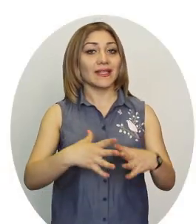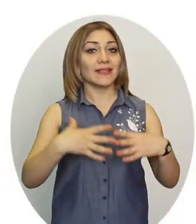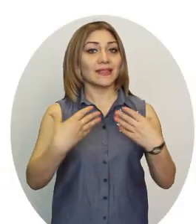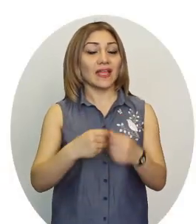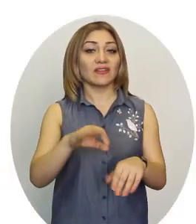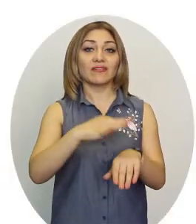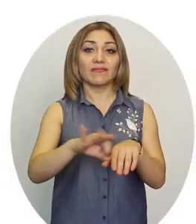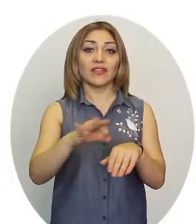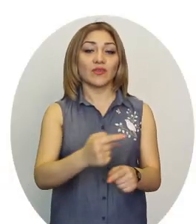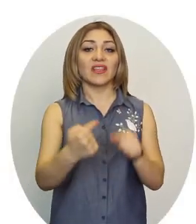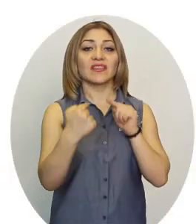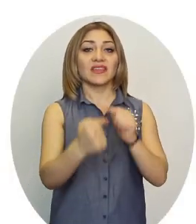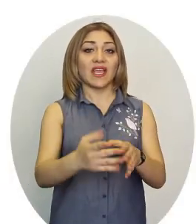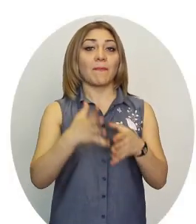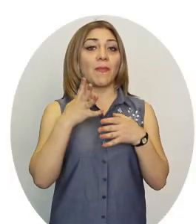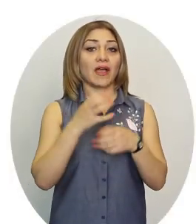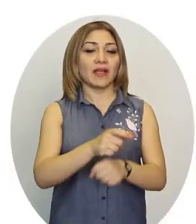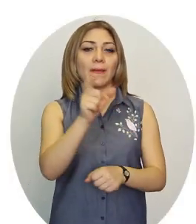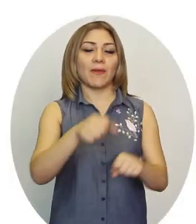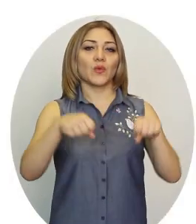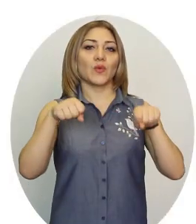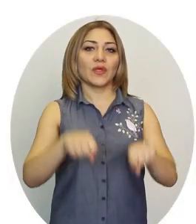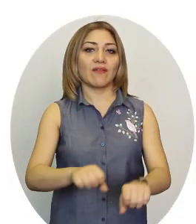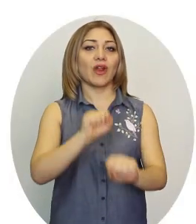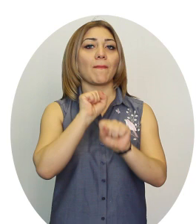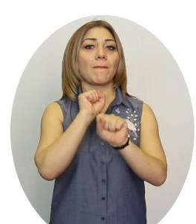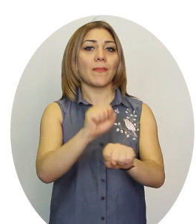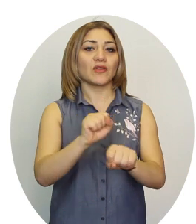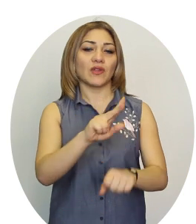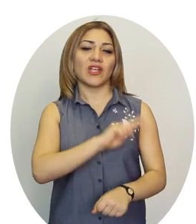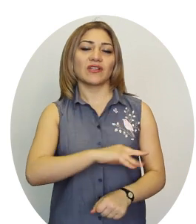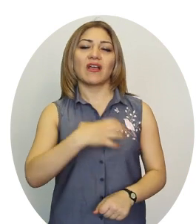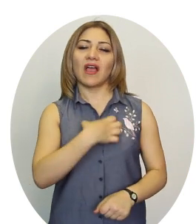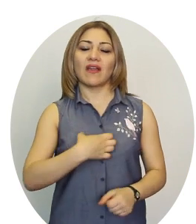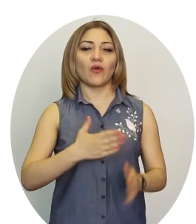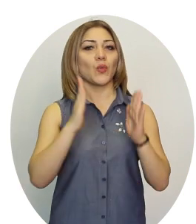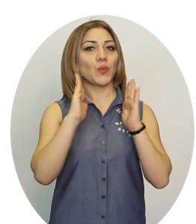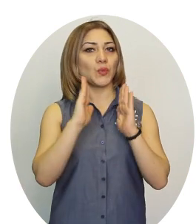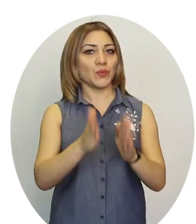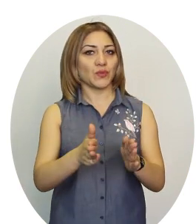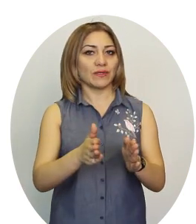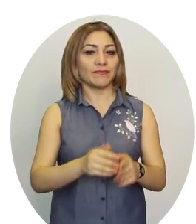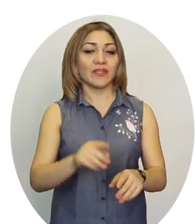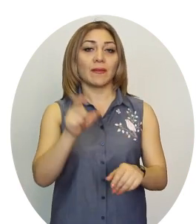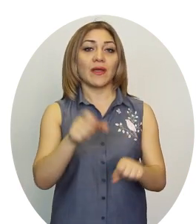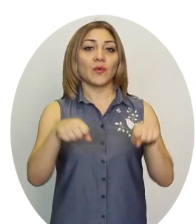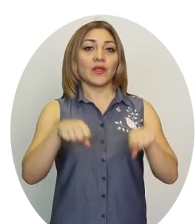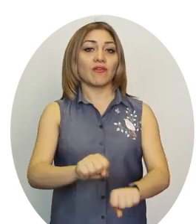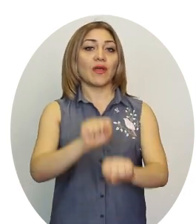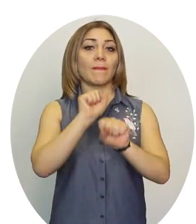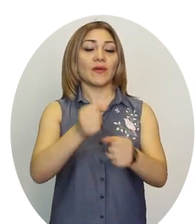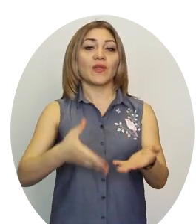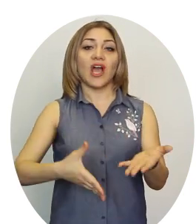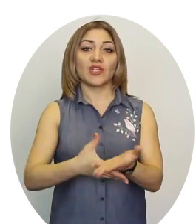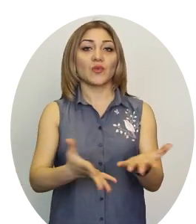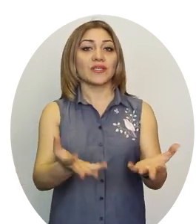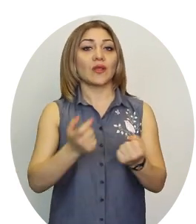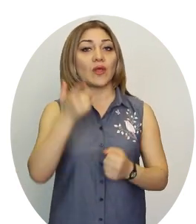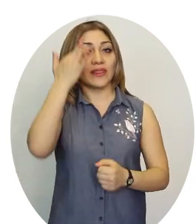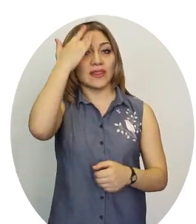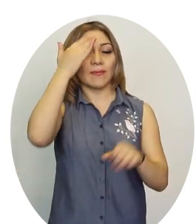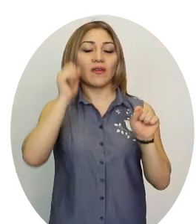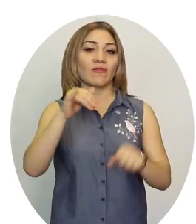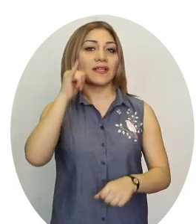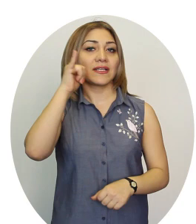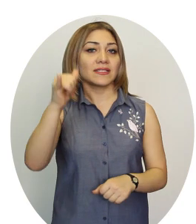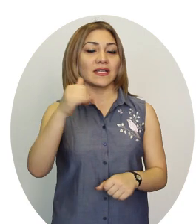Ընտանիքում բռնության դեմ պայքարին աջակցելը մարդու իրավունքների պաշտպանի աշխատանքի կարևոր ուղղություններից է։ Պաշտպանի աջակցությունը ստանալու նպատակով կարող